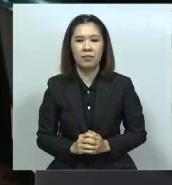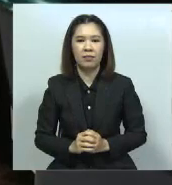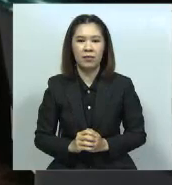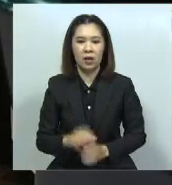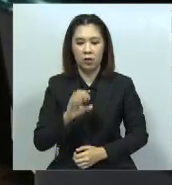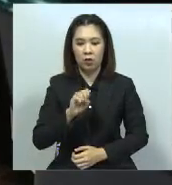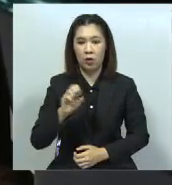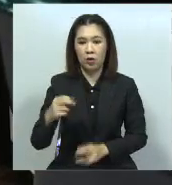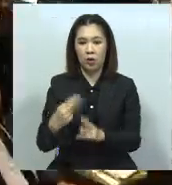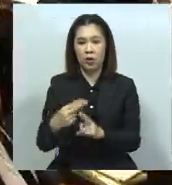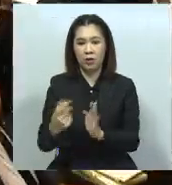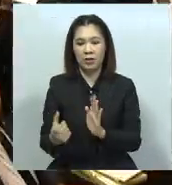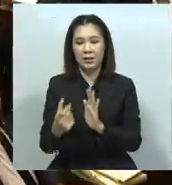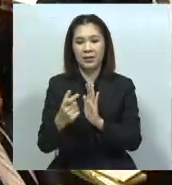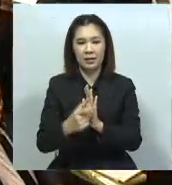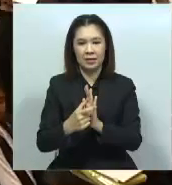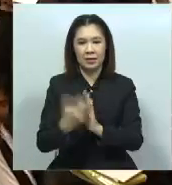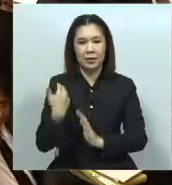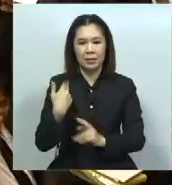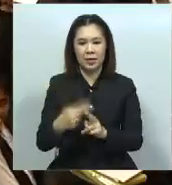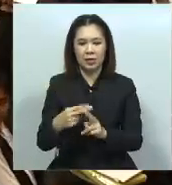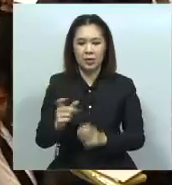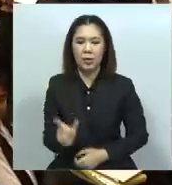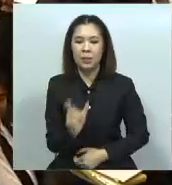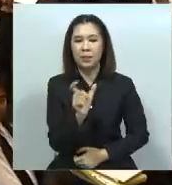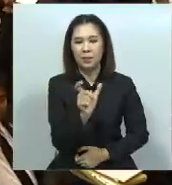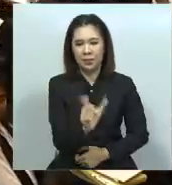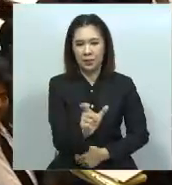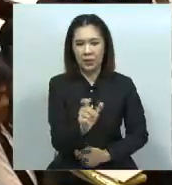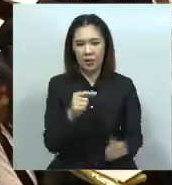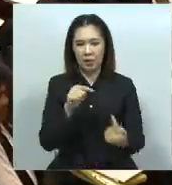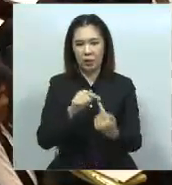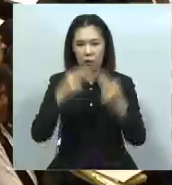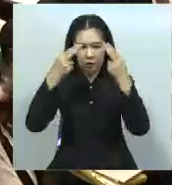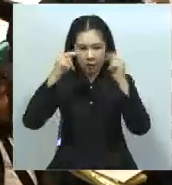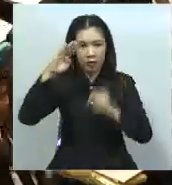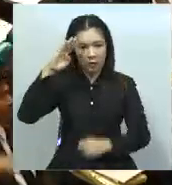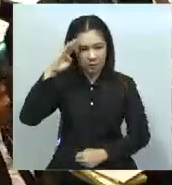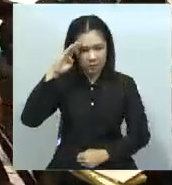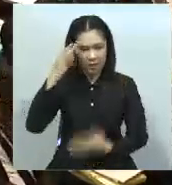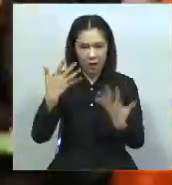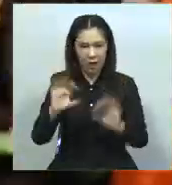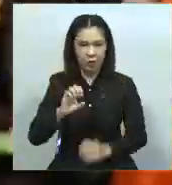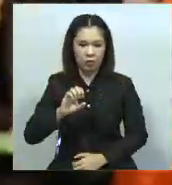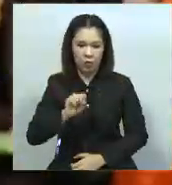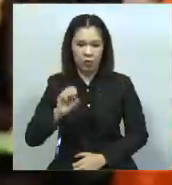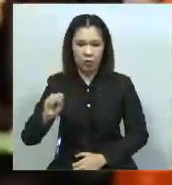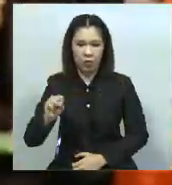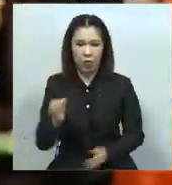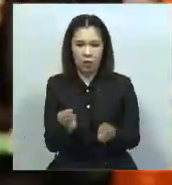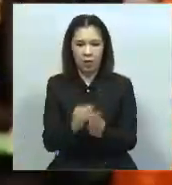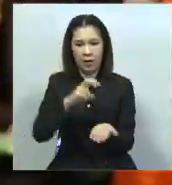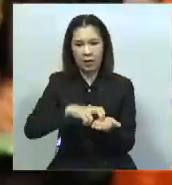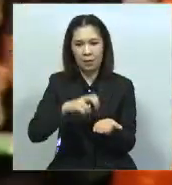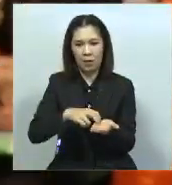ส.บัญชีรายชื่อพรรคพลังประชารัฐเสนอชื่อพลเอกประยุทธ์จันทร์โอชาเป็นนายกรัฐมนตรีและส.ส.ให้การรับรองจำนวนเกินกว่า50ค